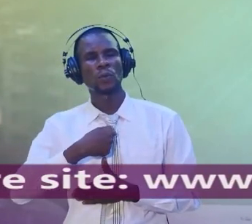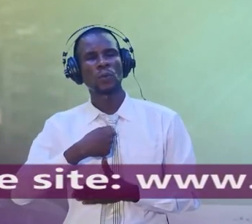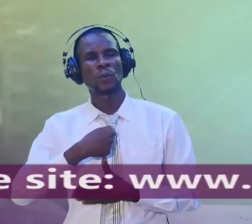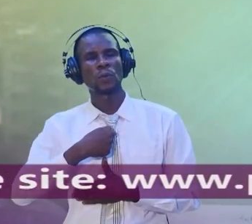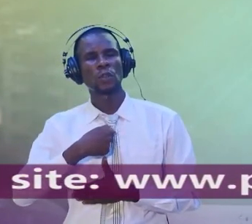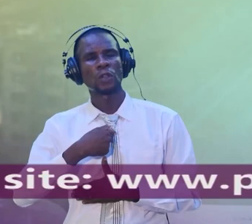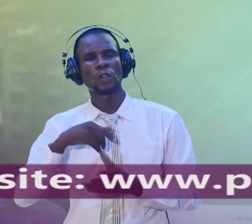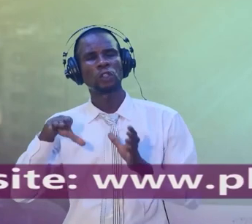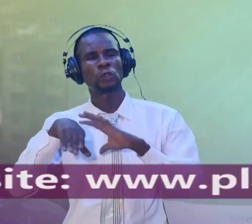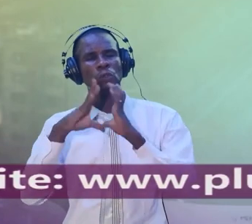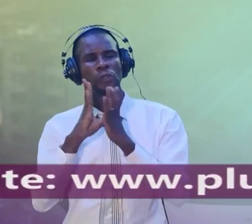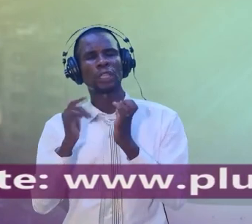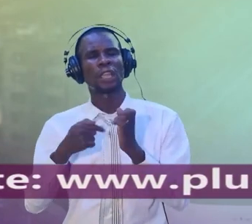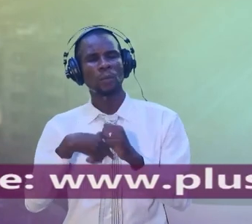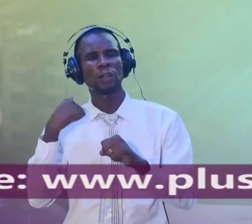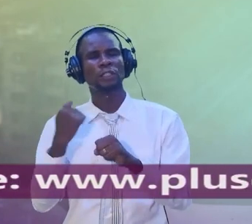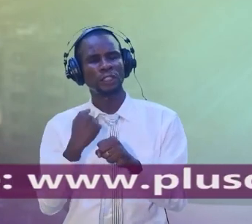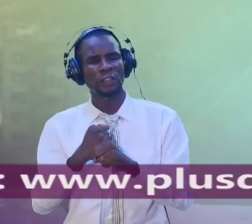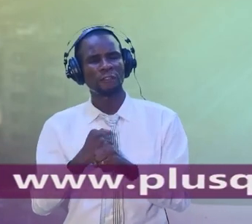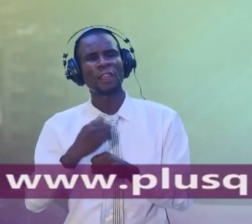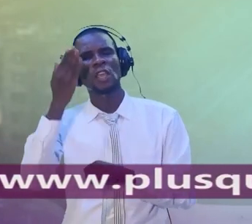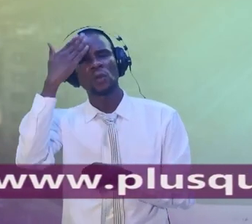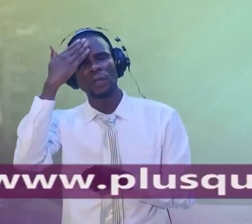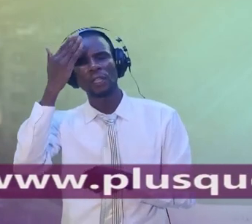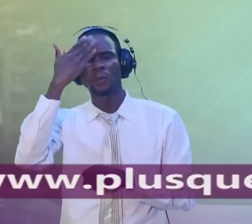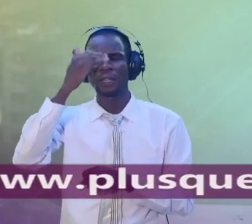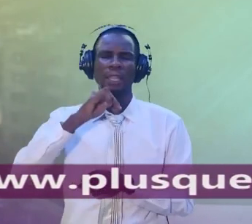nataka ufunue nguvu zako kwa akili yangu,